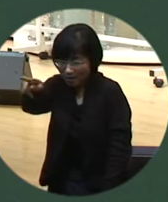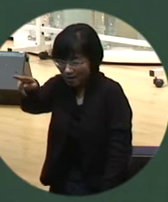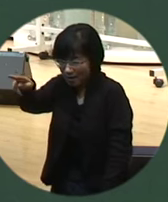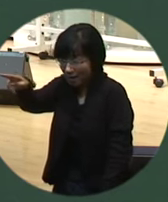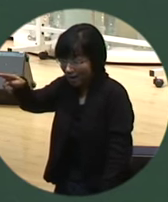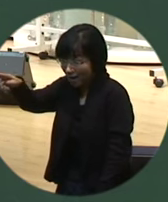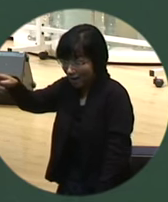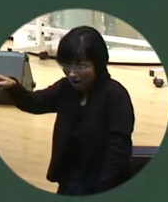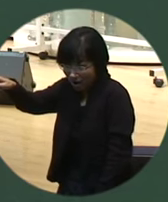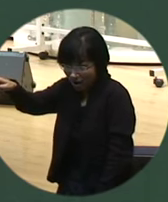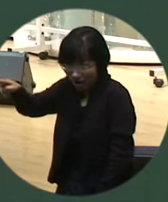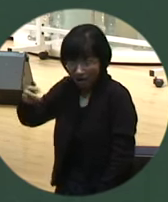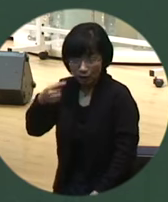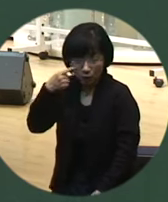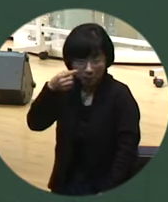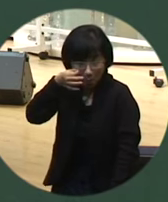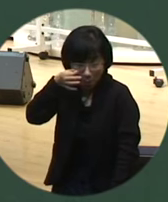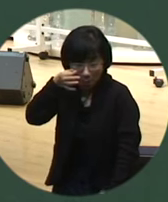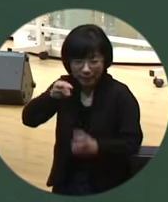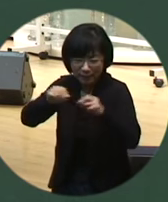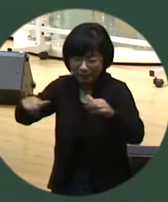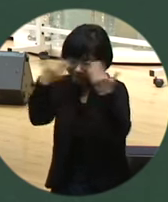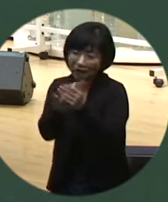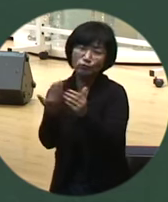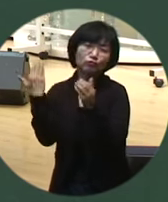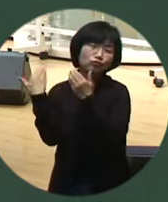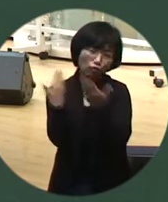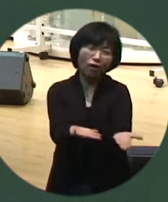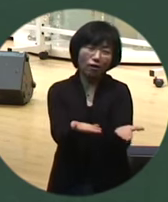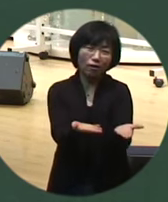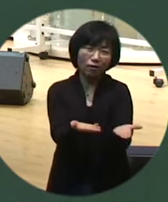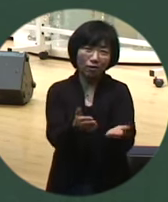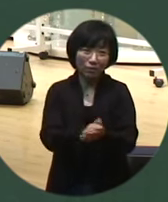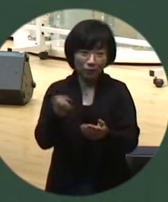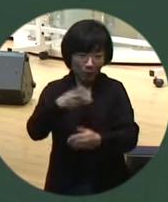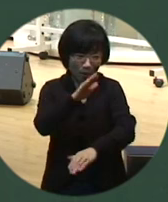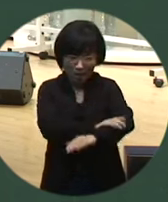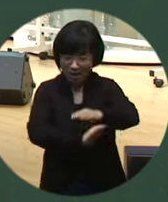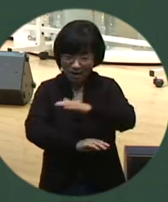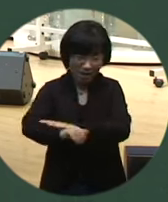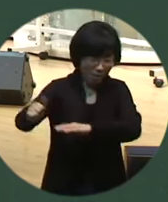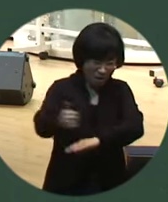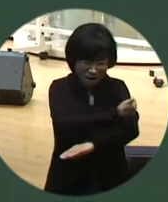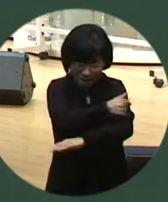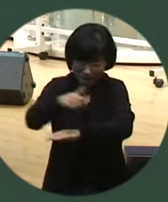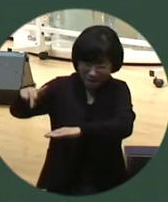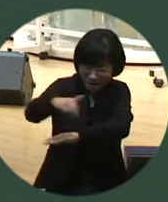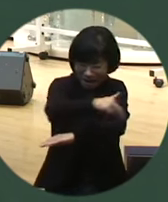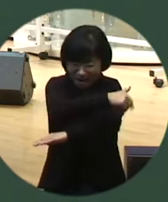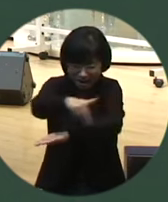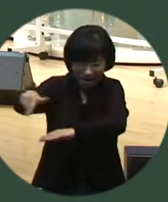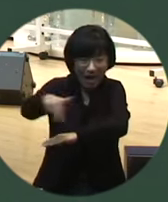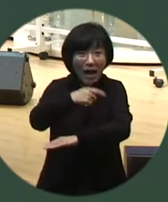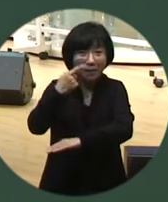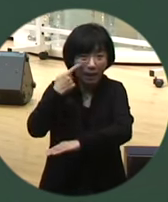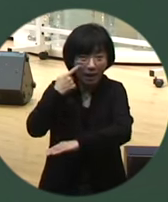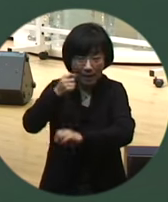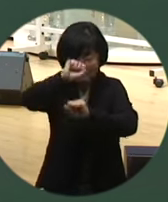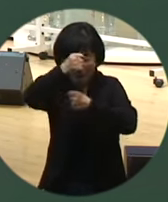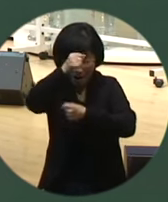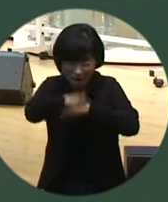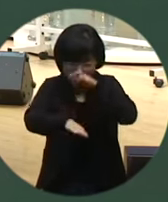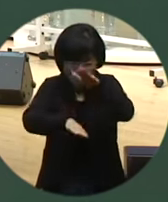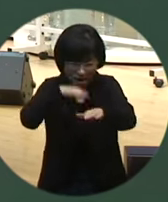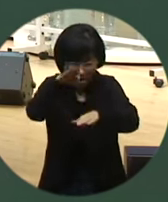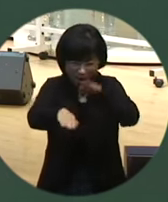다 내게 주리라. I will give you all the land that you see with your 정과 eyes. 정과 향으로 둘이 다녀봐라. Walk the length and breadth of the land. 네 발로 밟은 땅을 내가